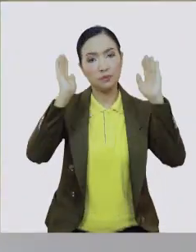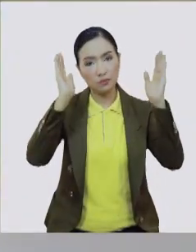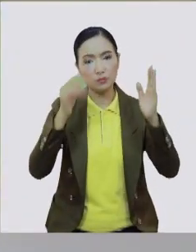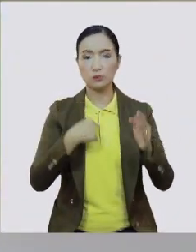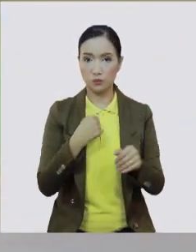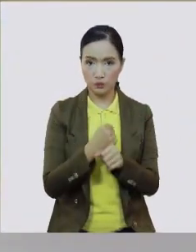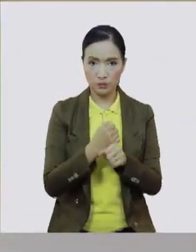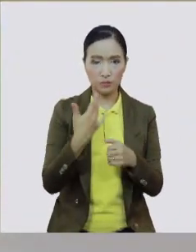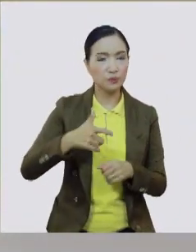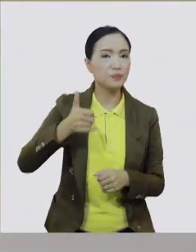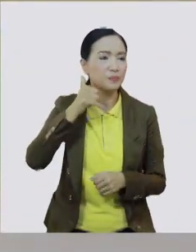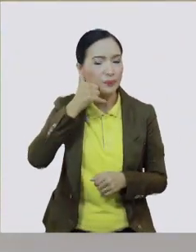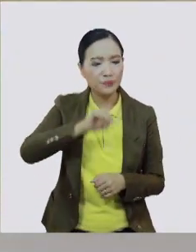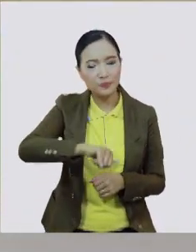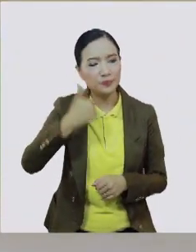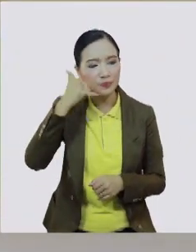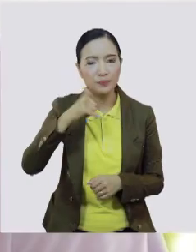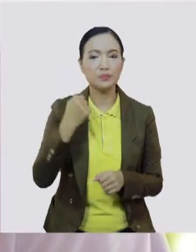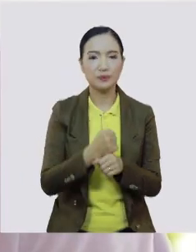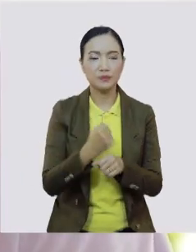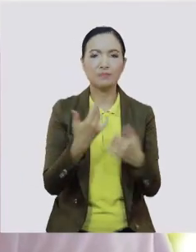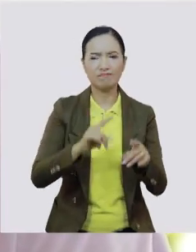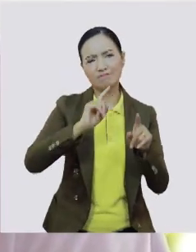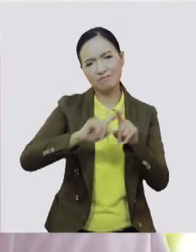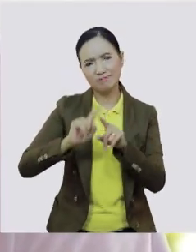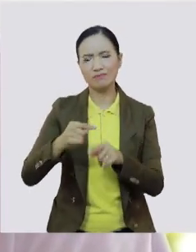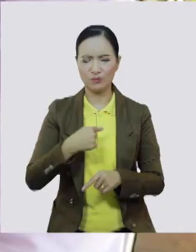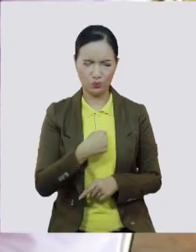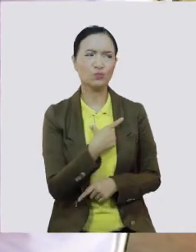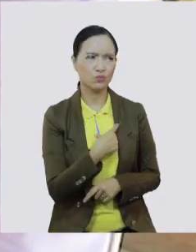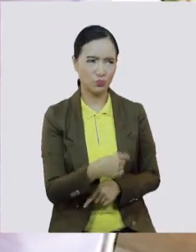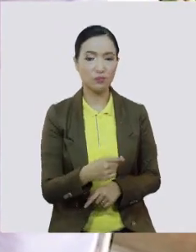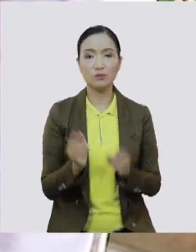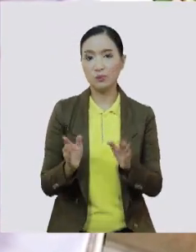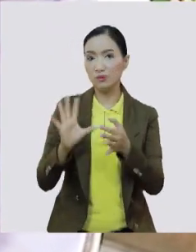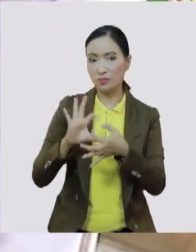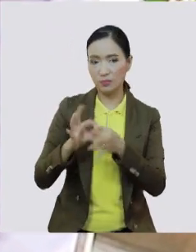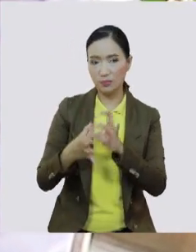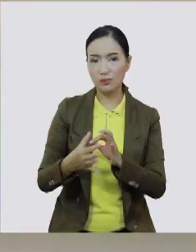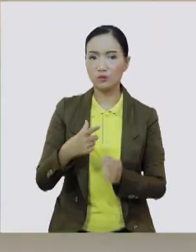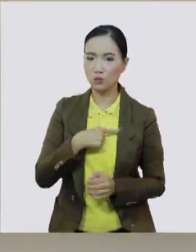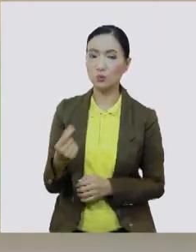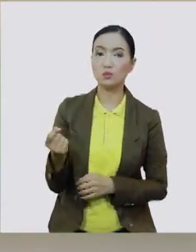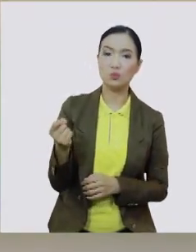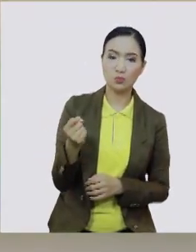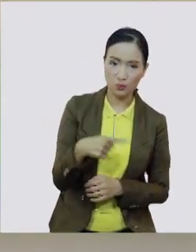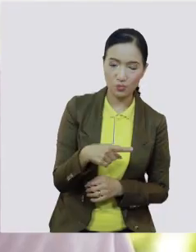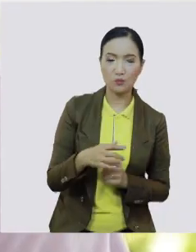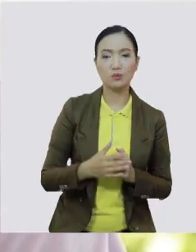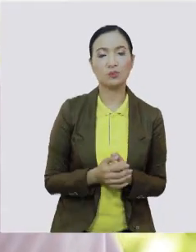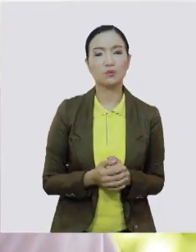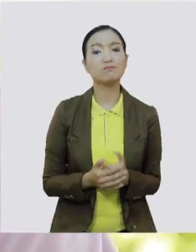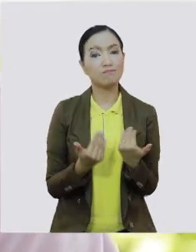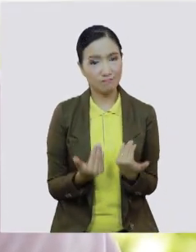ประชาสัมพันธ์หนูก็ผ่านมาแล้วคอลเซ็นเตอร์หนูก็ผ่านมาแล้วได้หลายอย่างค่ะหนูว่าหนูชอบแต่ว่าในส่วนการกีฬาเนี่ยอาจจะชอบมากกว่า